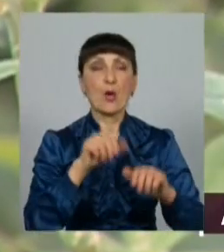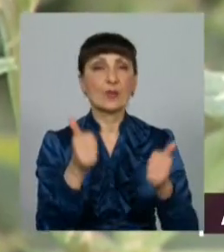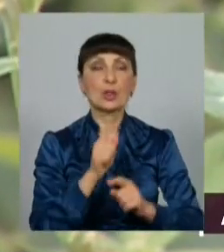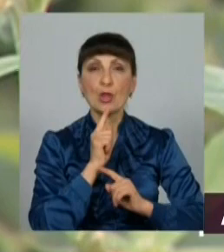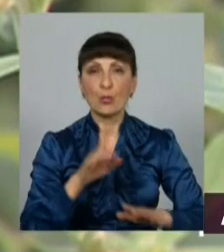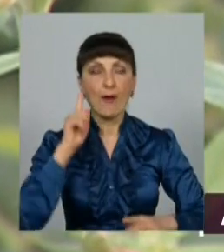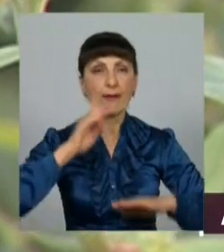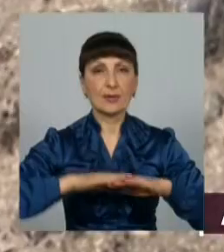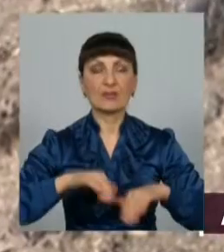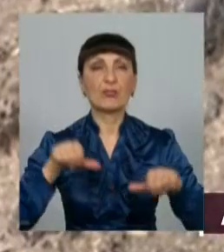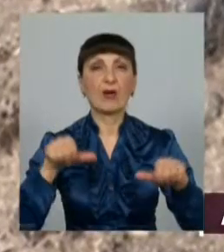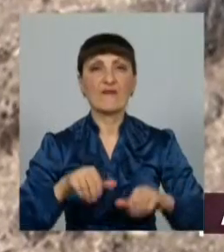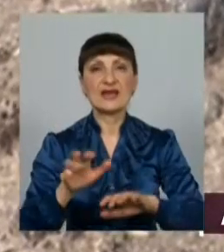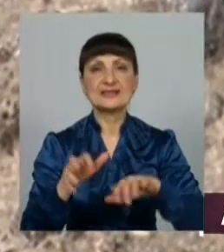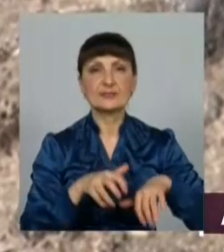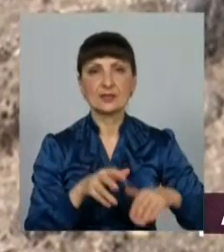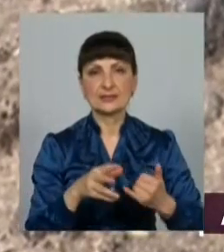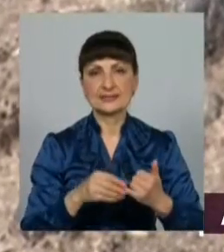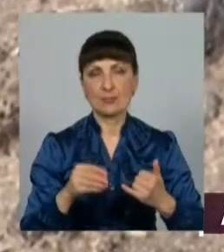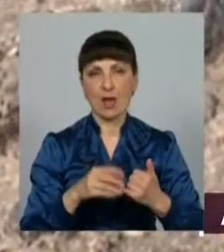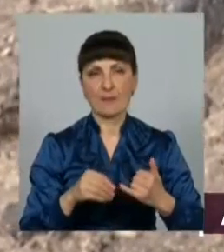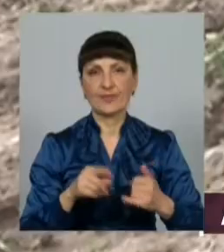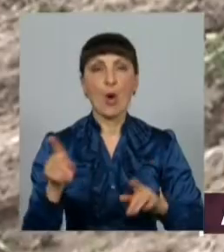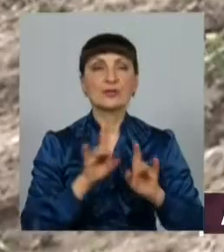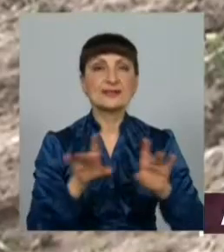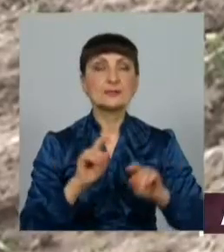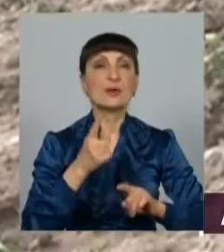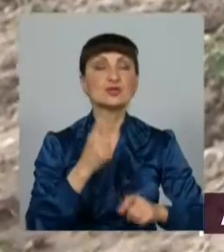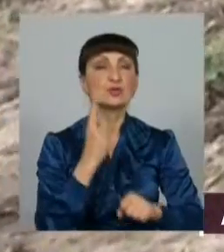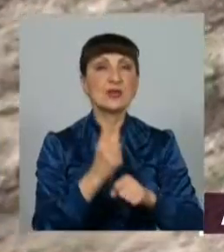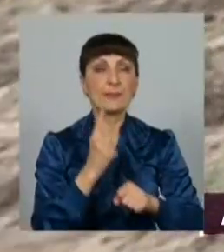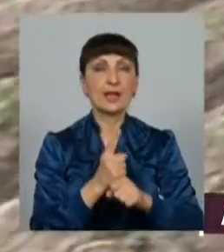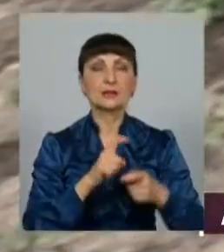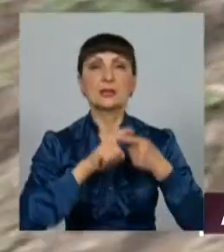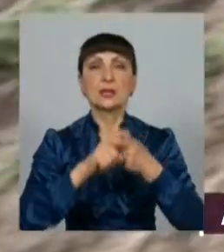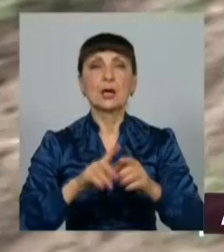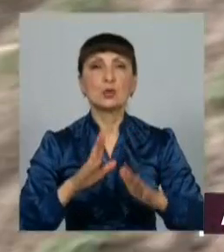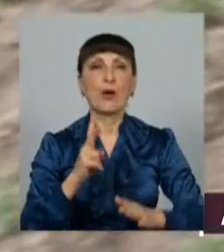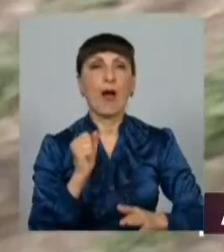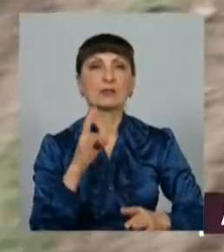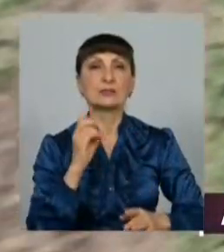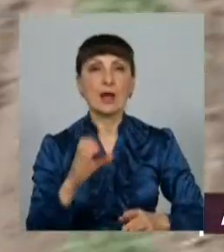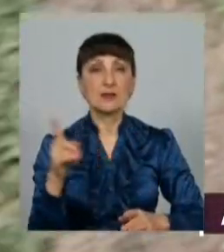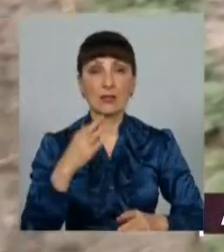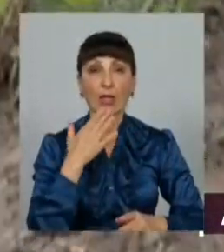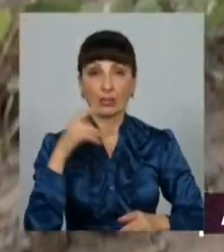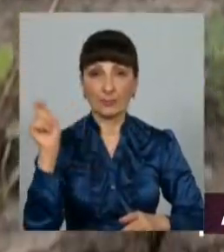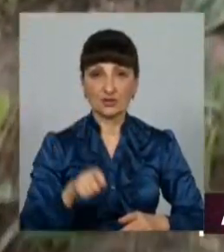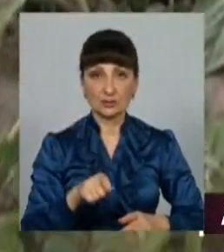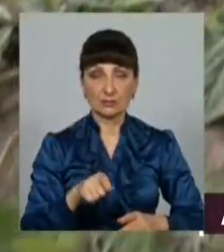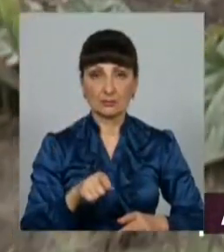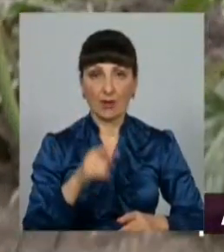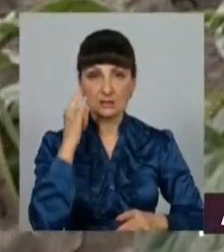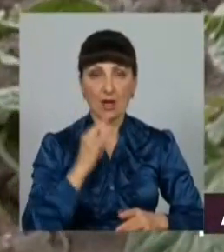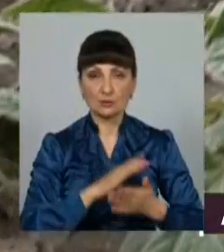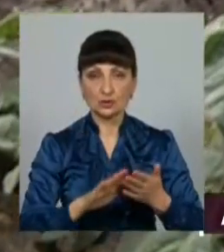акимат имеет право изъять участок эксперт разъяснил почему запрет распространяется и на count on sofa ниже этнические казахи вернувшиеся на родину